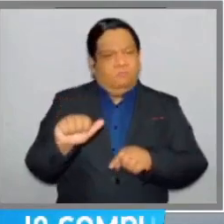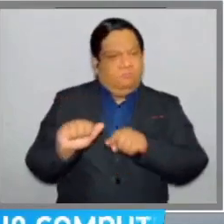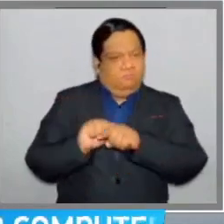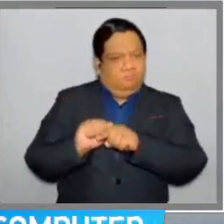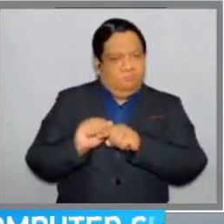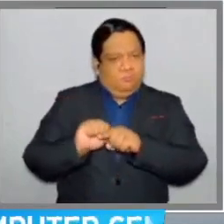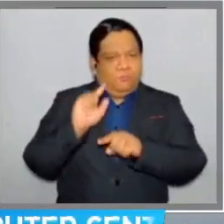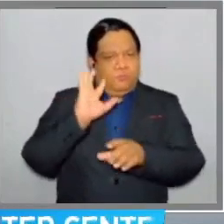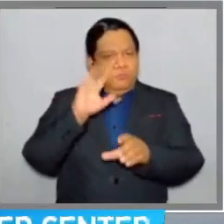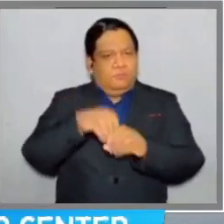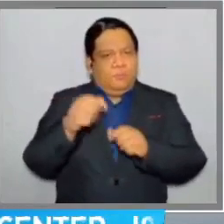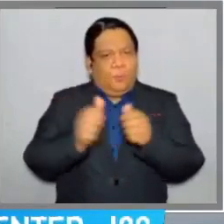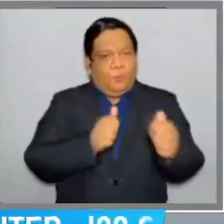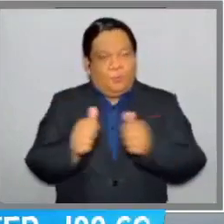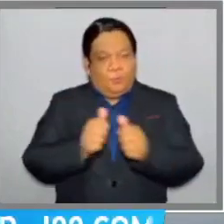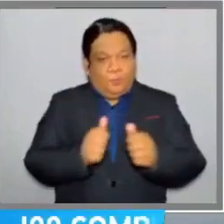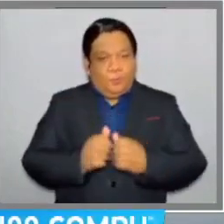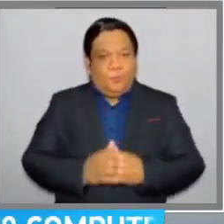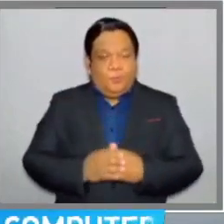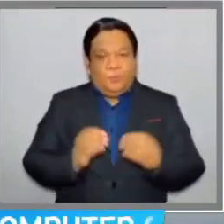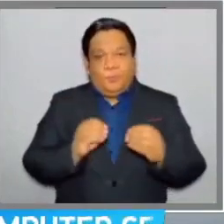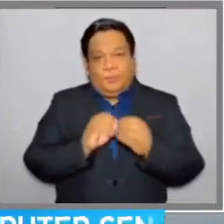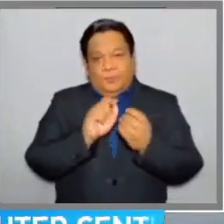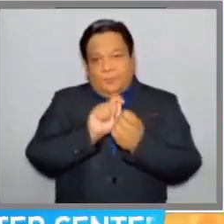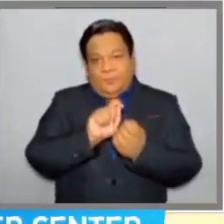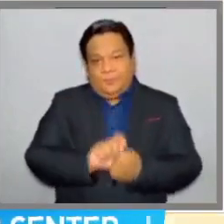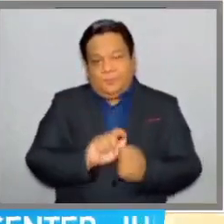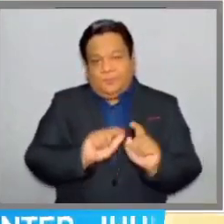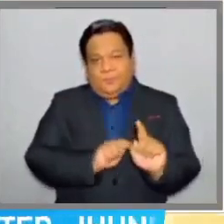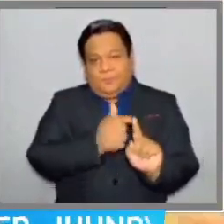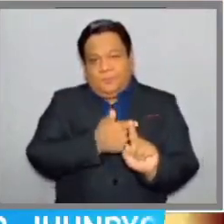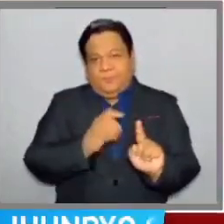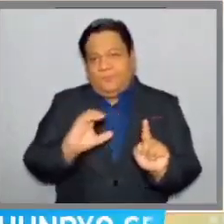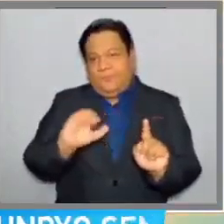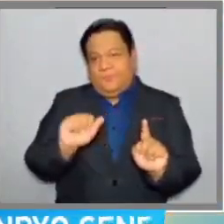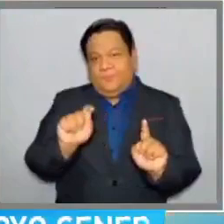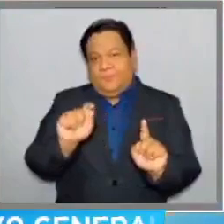Ang mainit na balita, hatid ni Kata Tibayan.